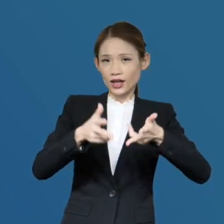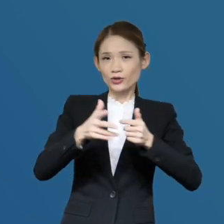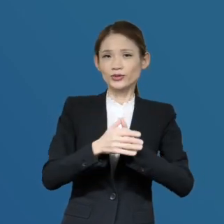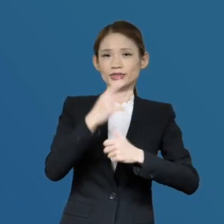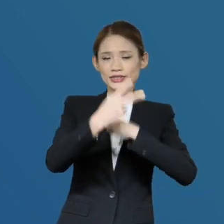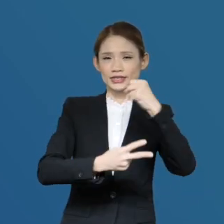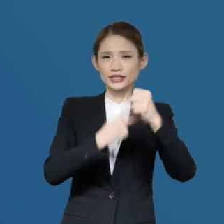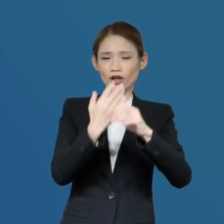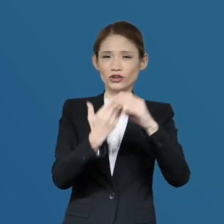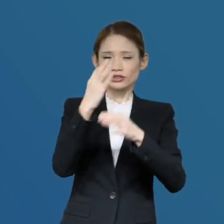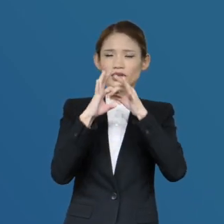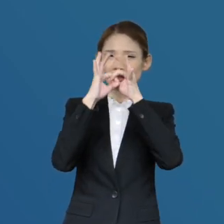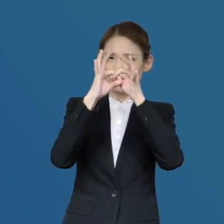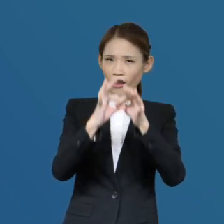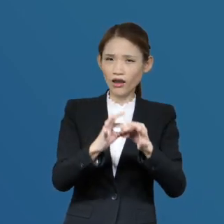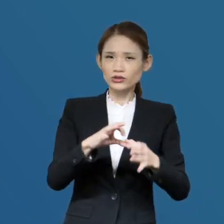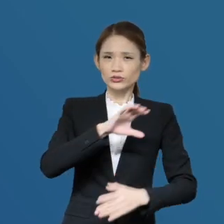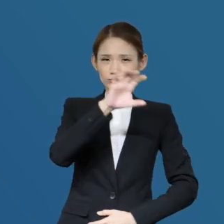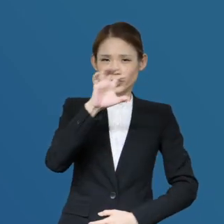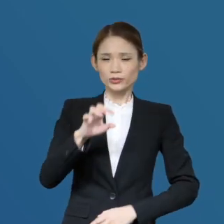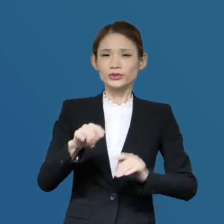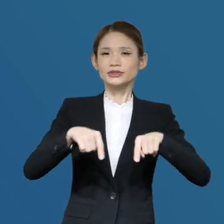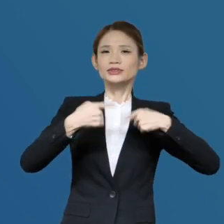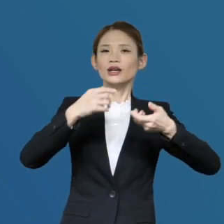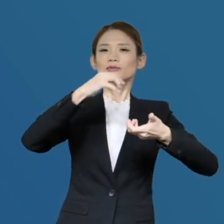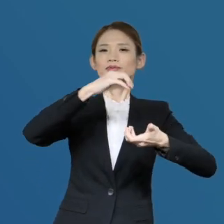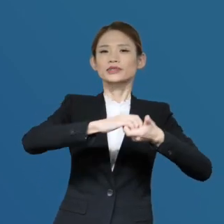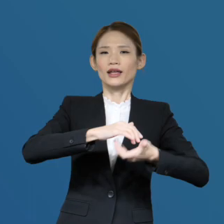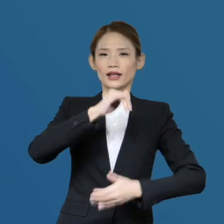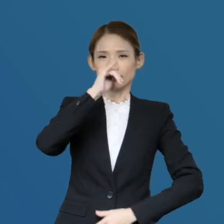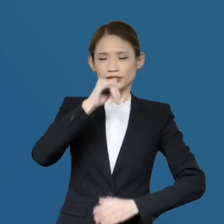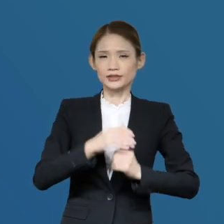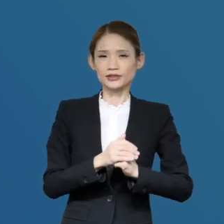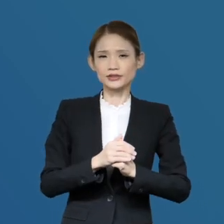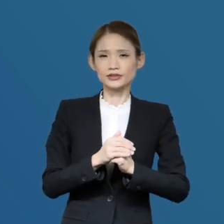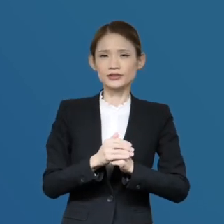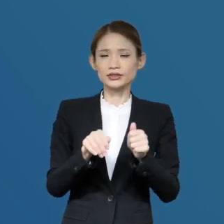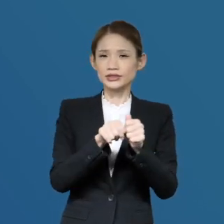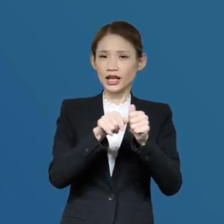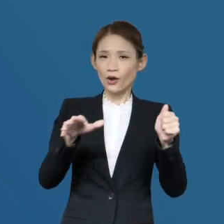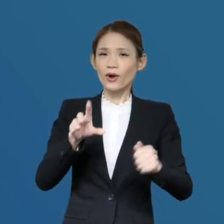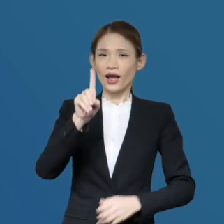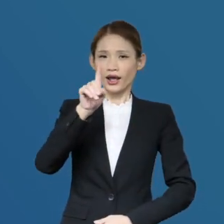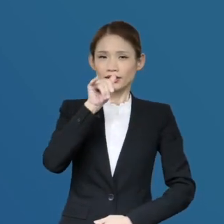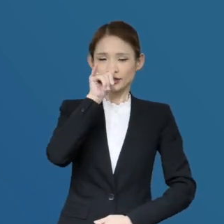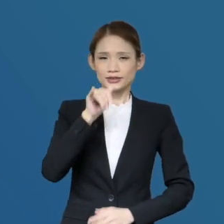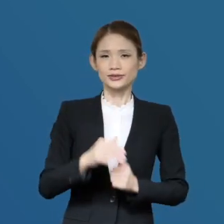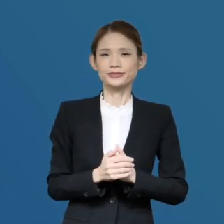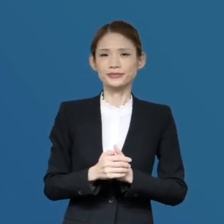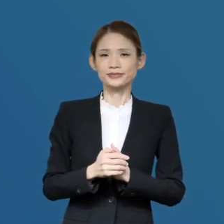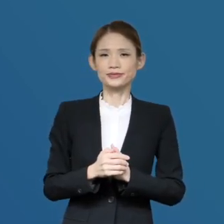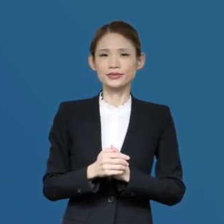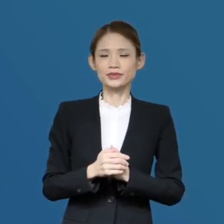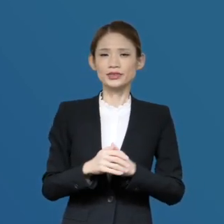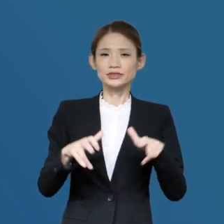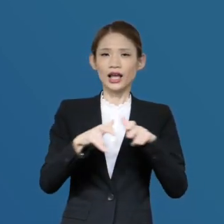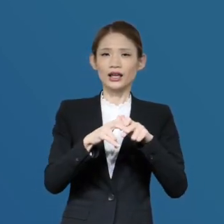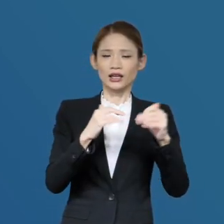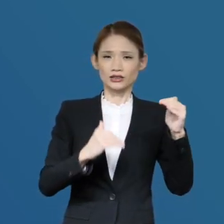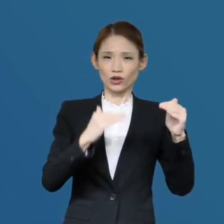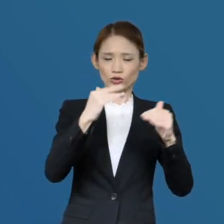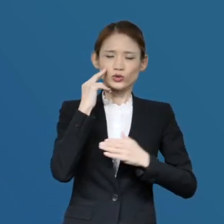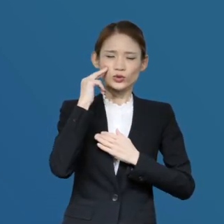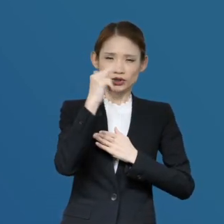사업은 2년 이상 연속 참여가 제한되어 있습니다. 하지만 예외 사항이 있는데요. 장애